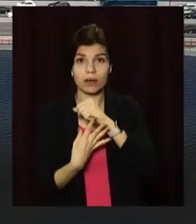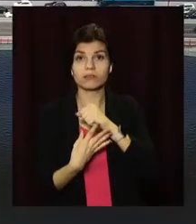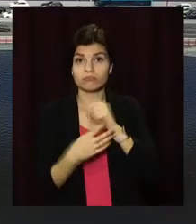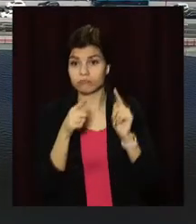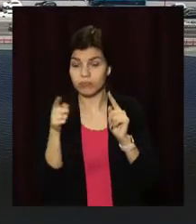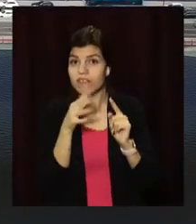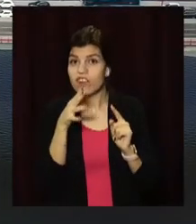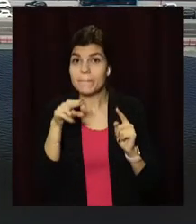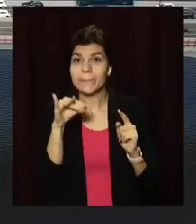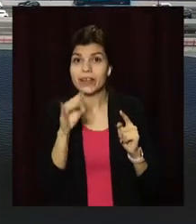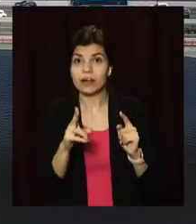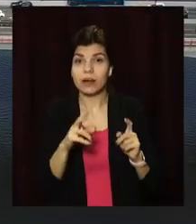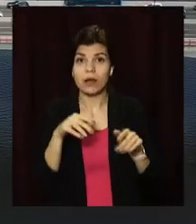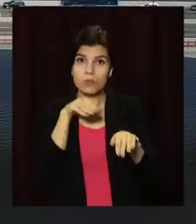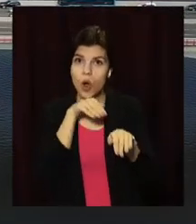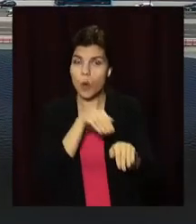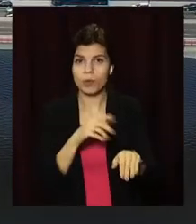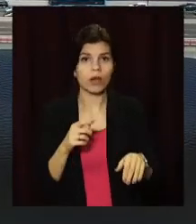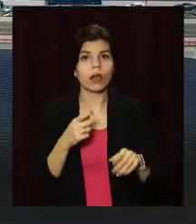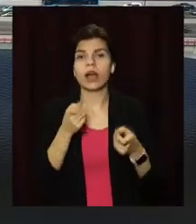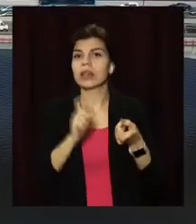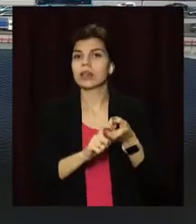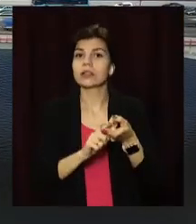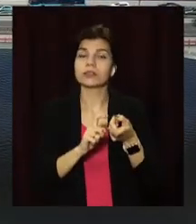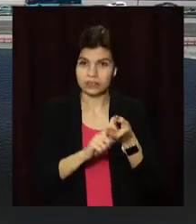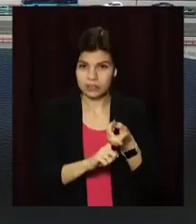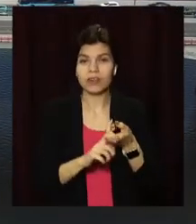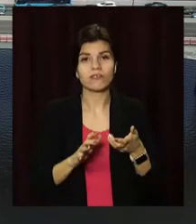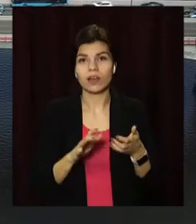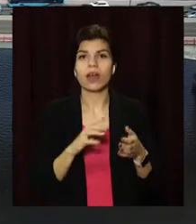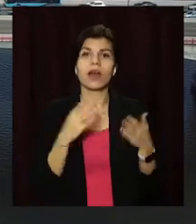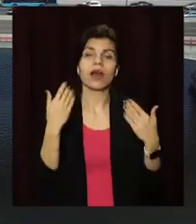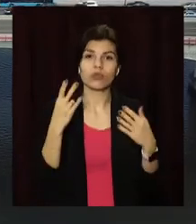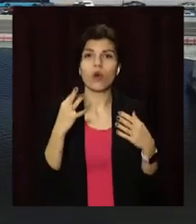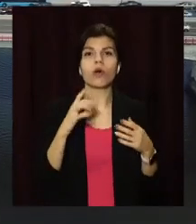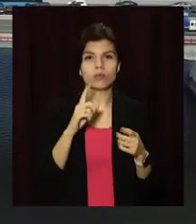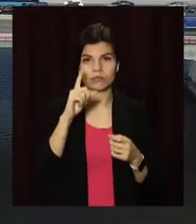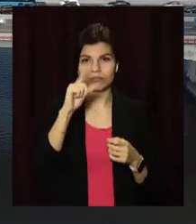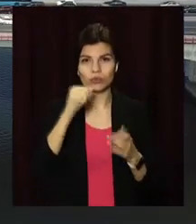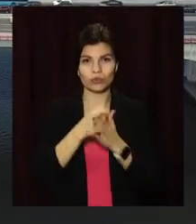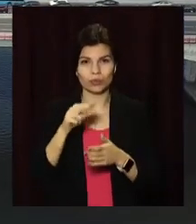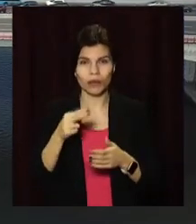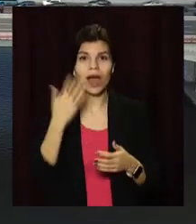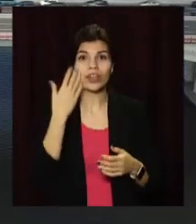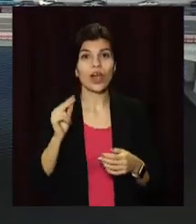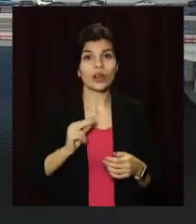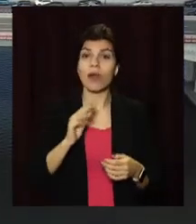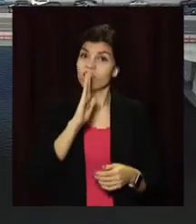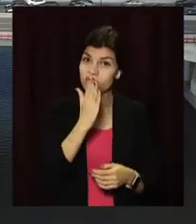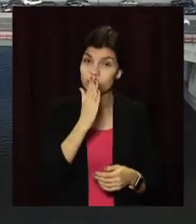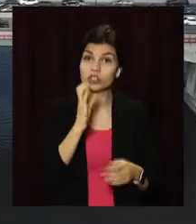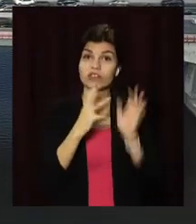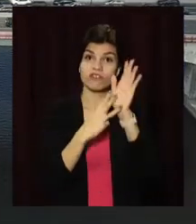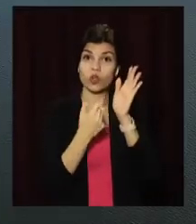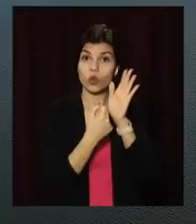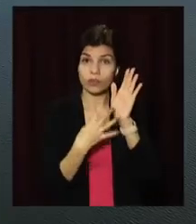вечора. Пікові години майже не залежать від дня робочого тижня, але все-таки дніпрянам найбільш довго доводиться простоювати в пробках